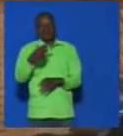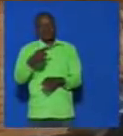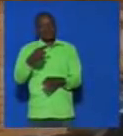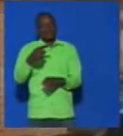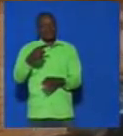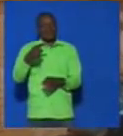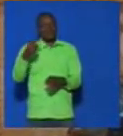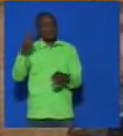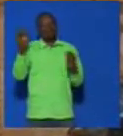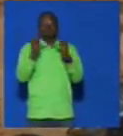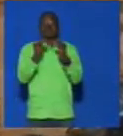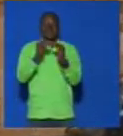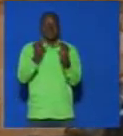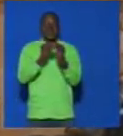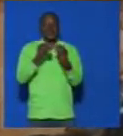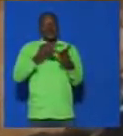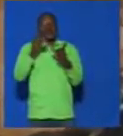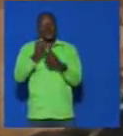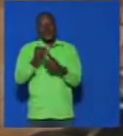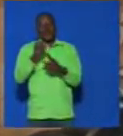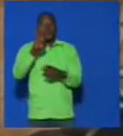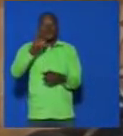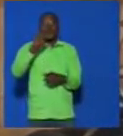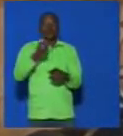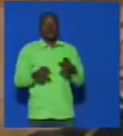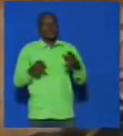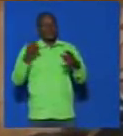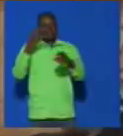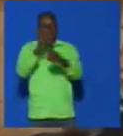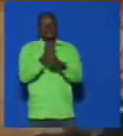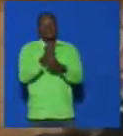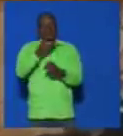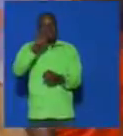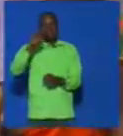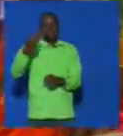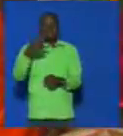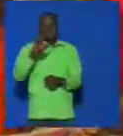marcelo main la barre à naples bat à l'angola